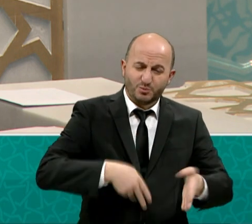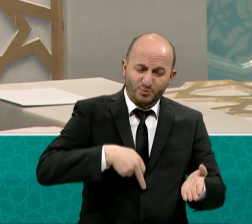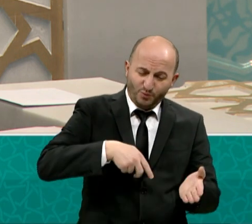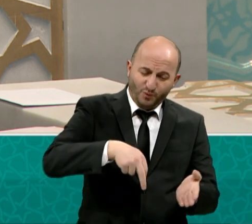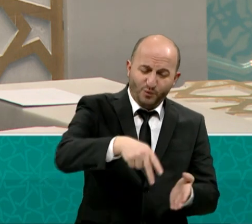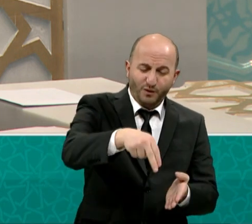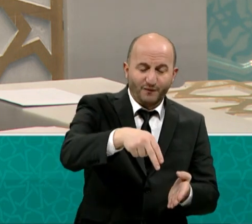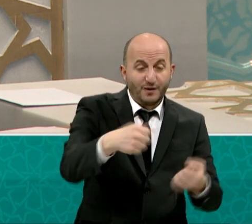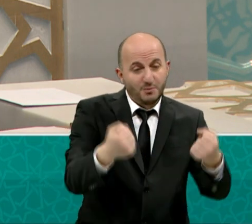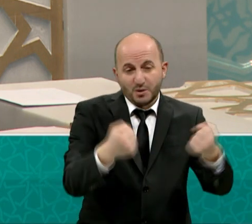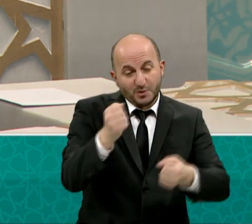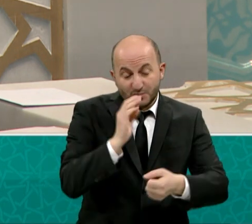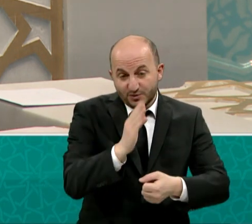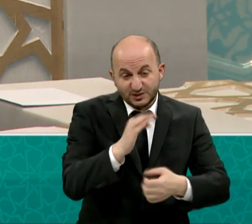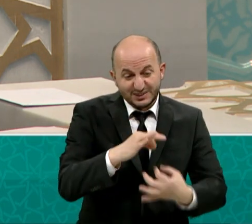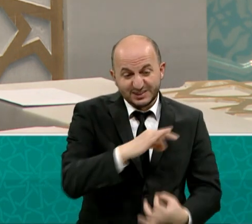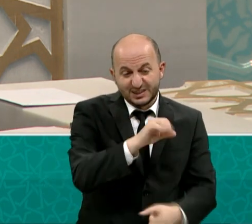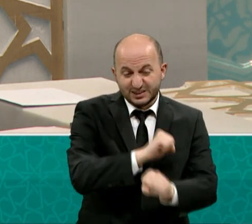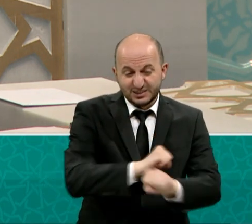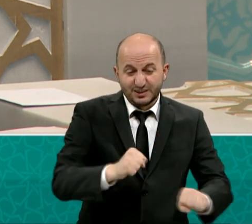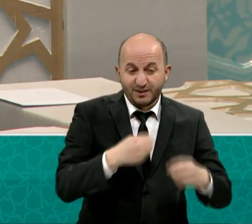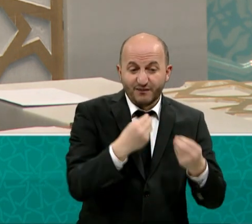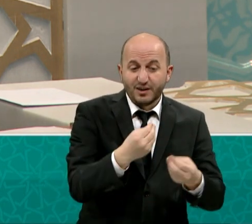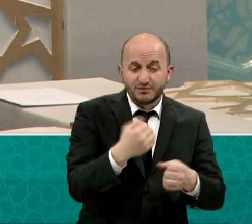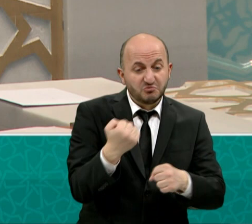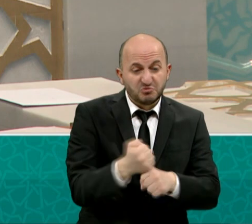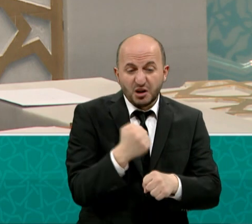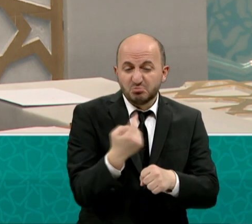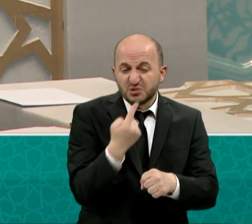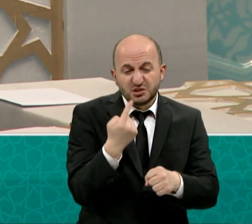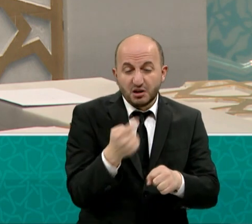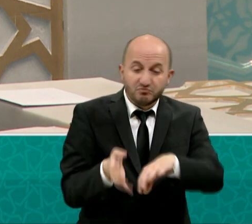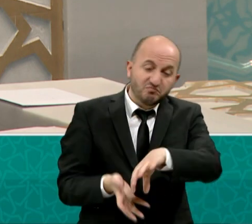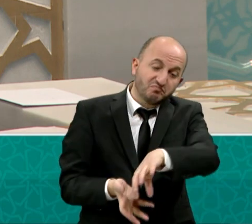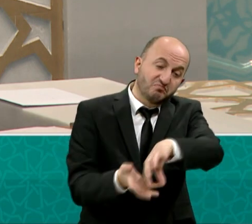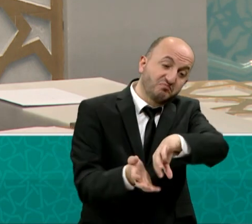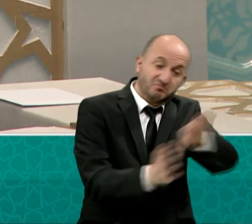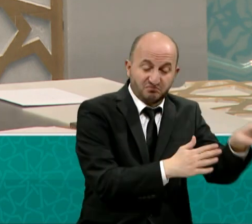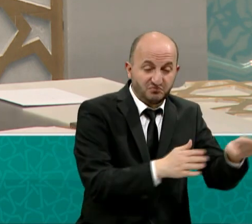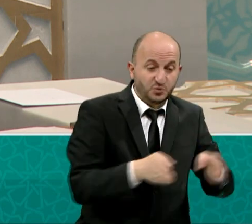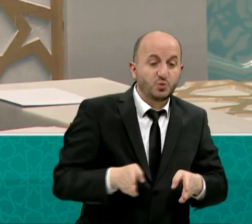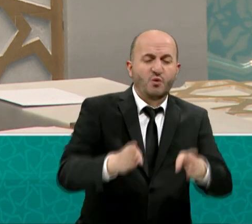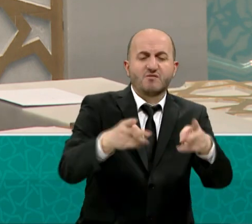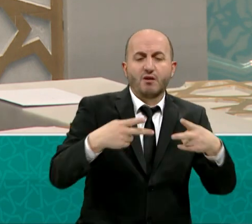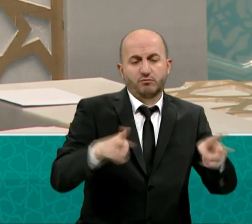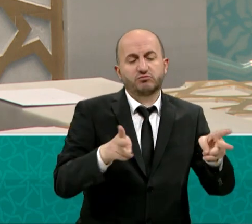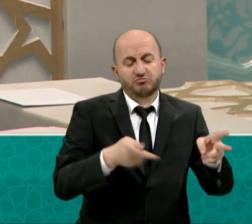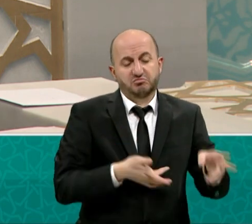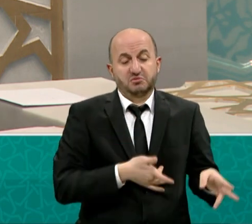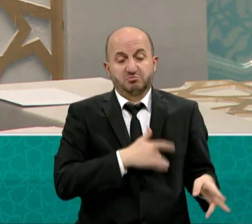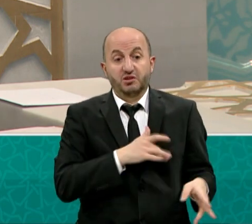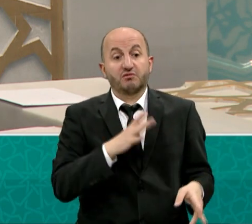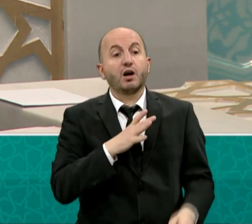geçerken insanlara zarar veren maddeleri yollardan kaldırmak imanın bir gereğidir, Müslümanlığın bir